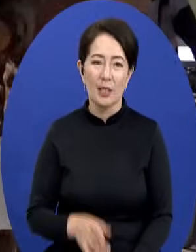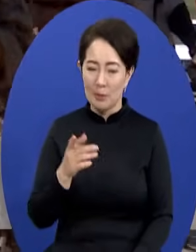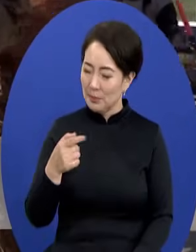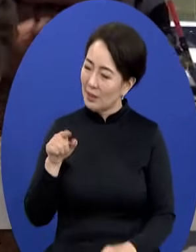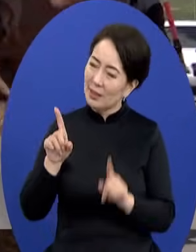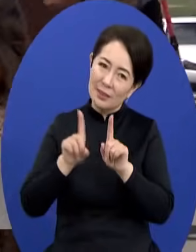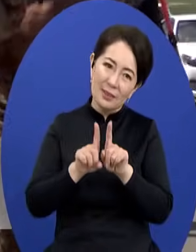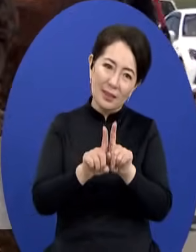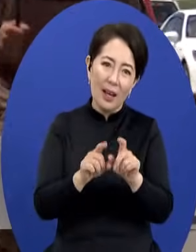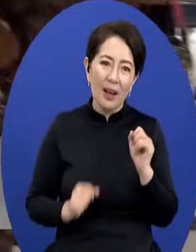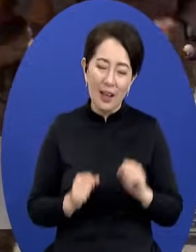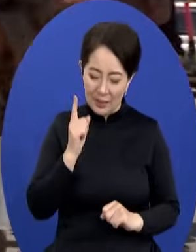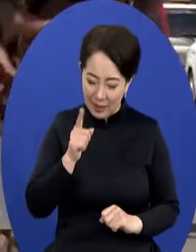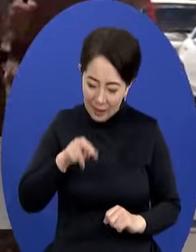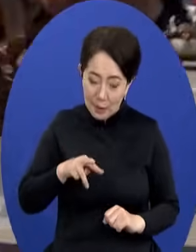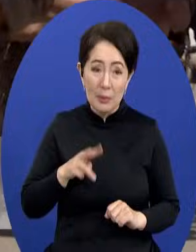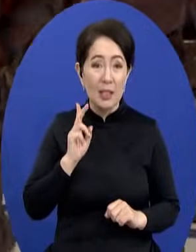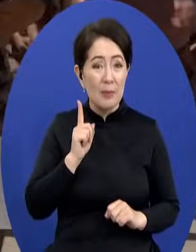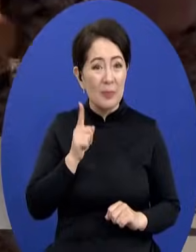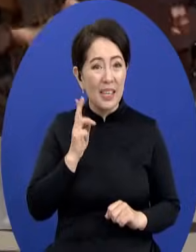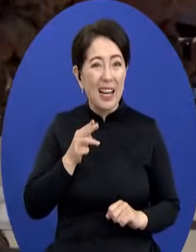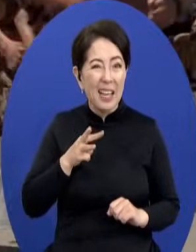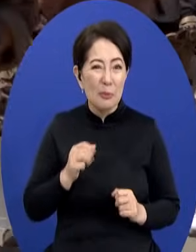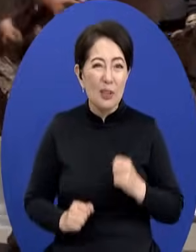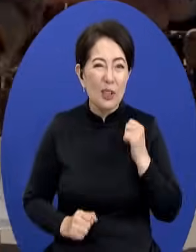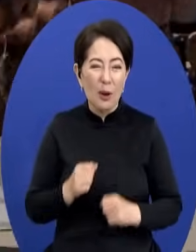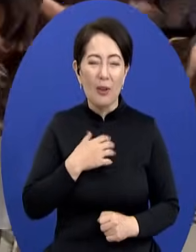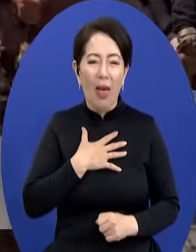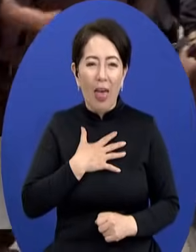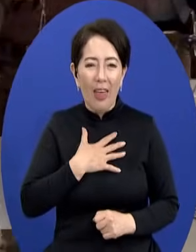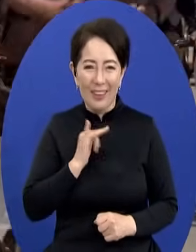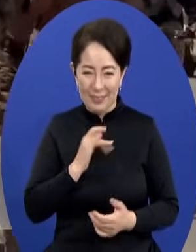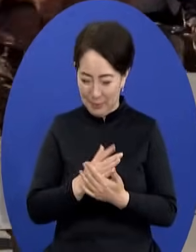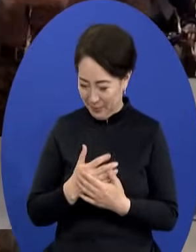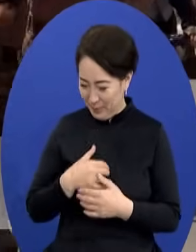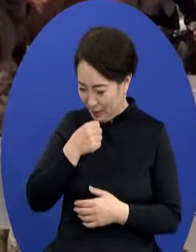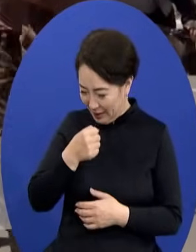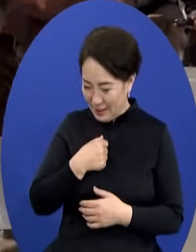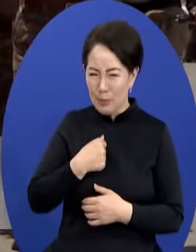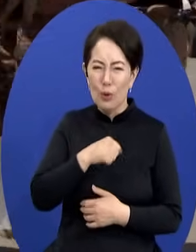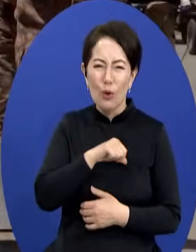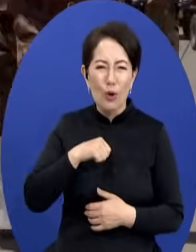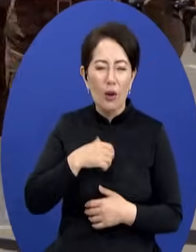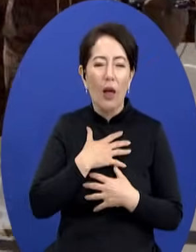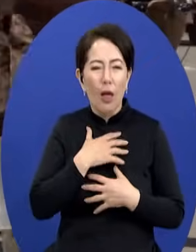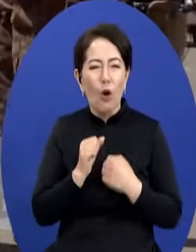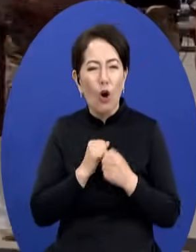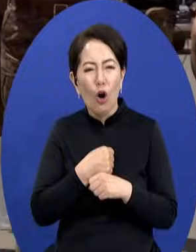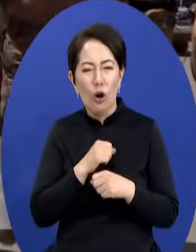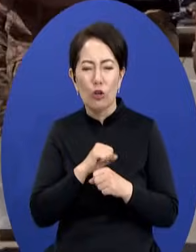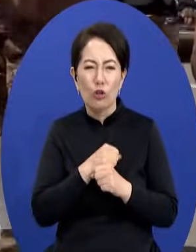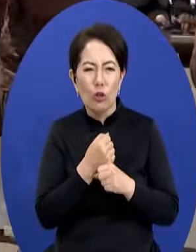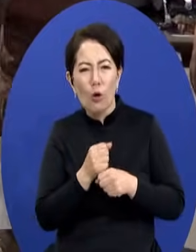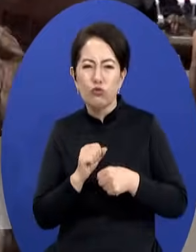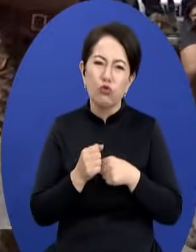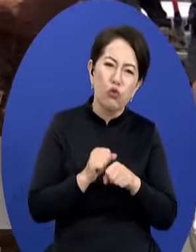нэг километр гаруй гүйснэ үгүй юу? Маш их амсгаад чинь. Тэгэхээр бидэнд бол ер нь хөдөлгөөн маш их дутагдж байгаа. Дээр нь энэ сар тахлын үед